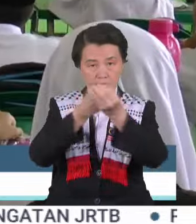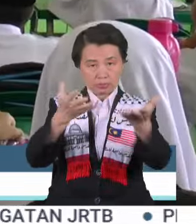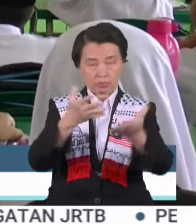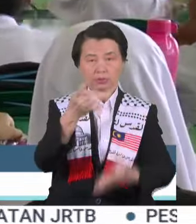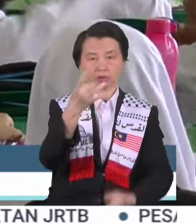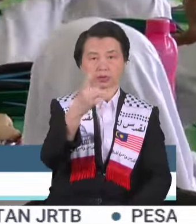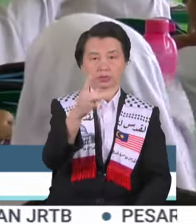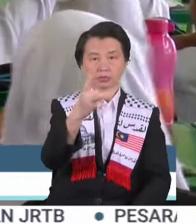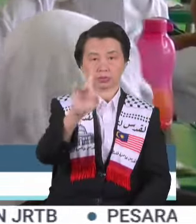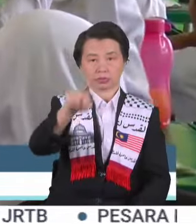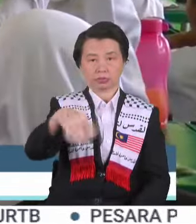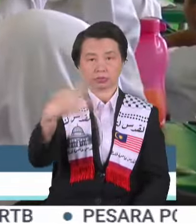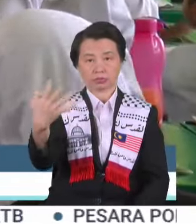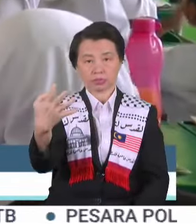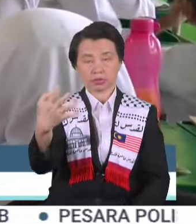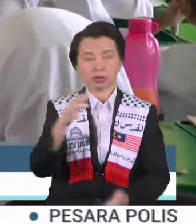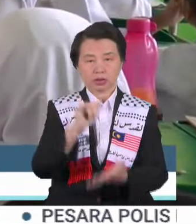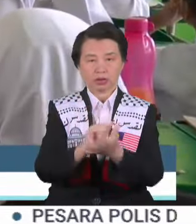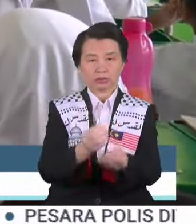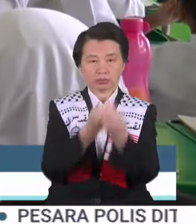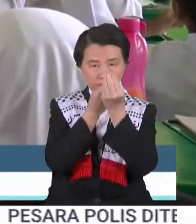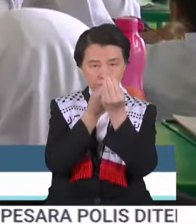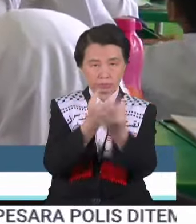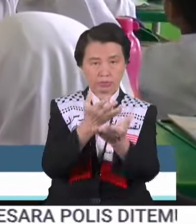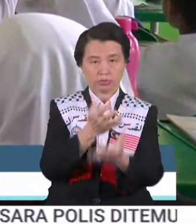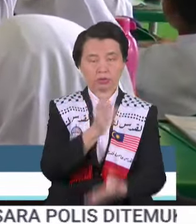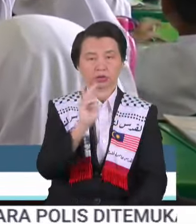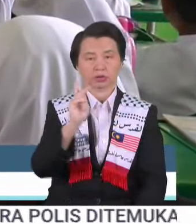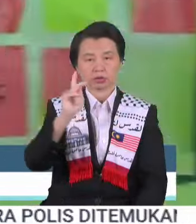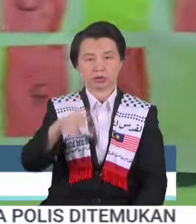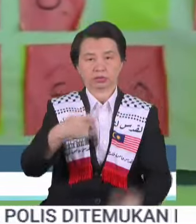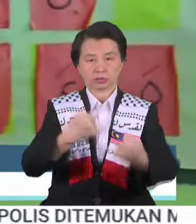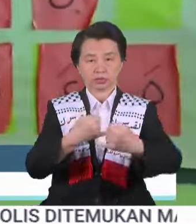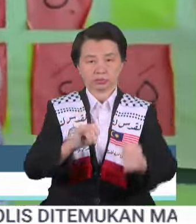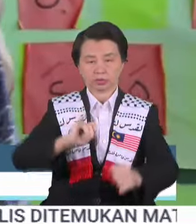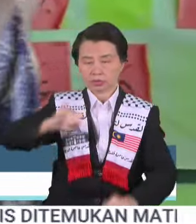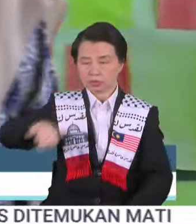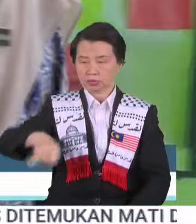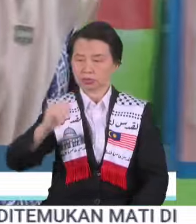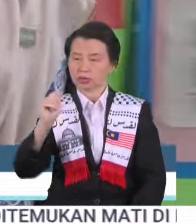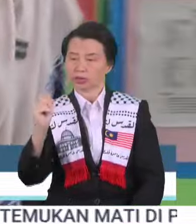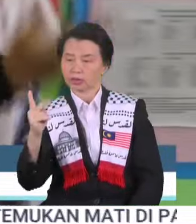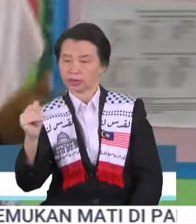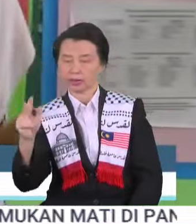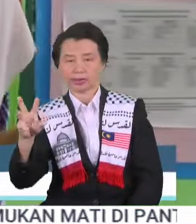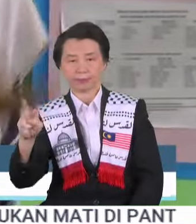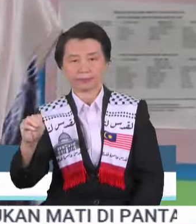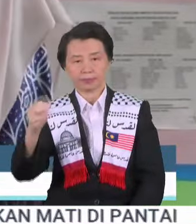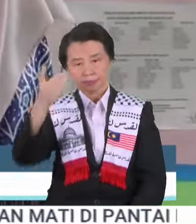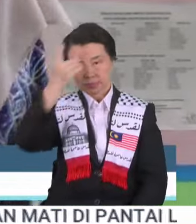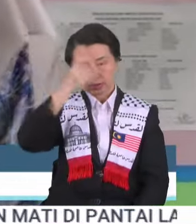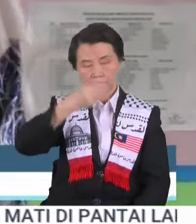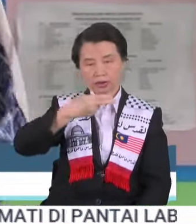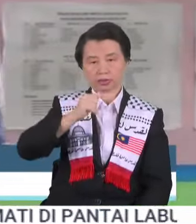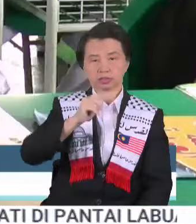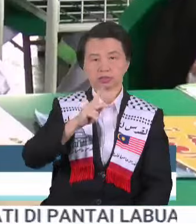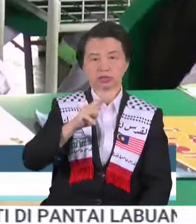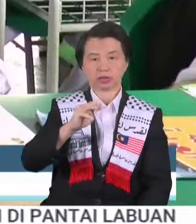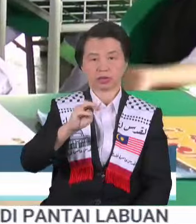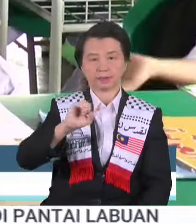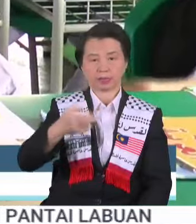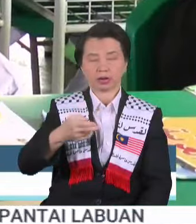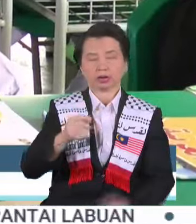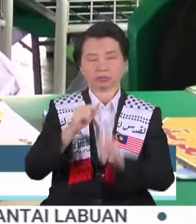18 April ini. Perkara itu dimaklumkan Ketua Pengarah Jabatan Kemajuan Islam JAKIM, Datuk Hakimah Muhammad Yusof